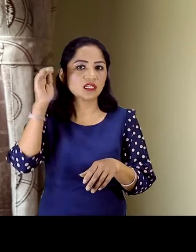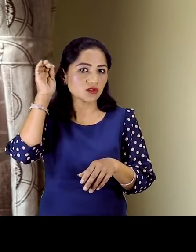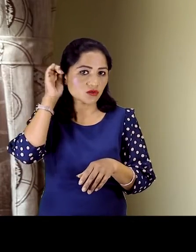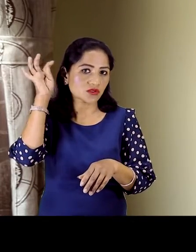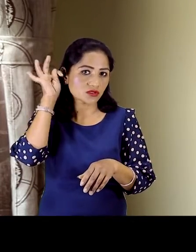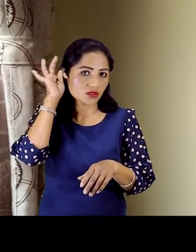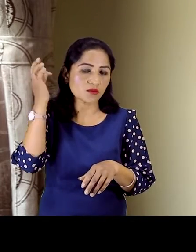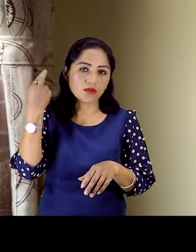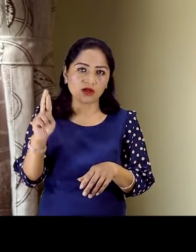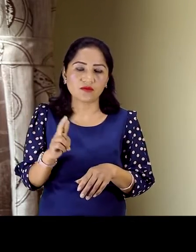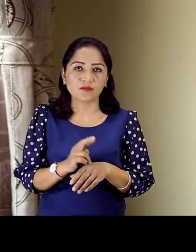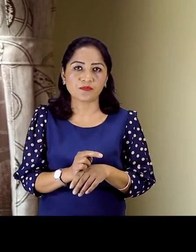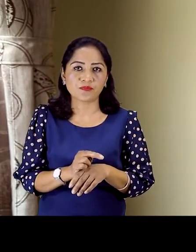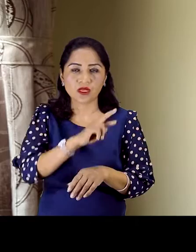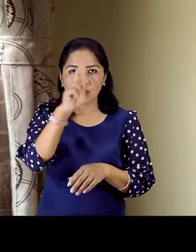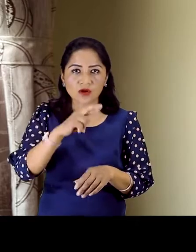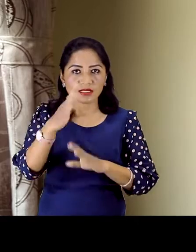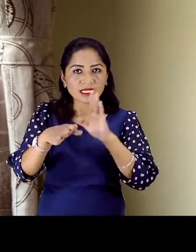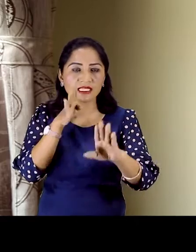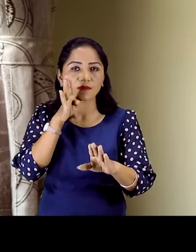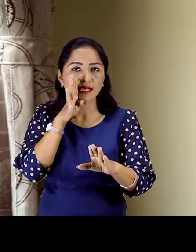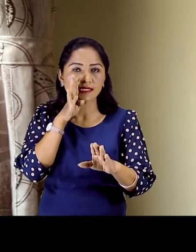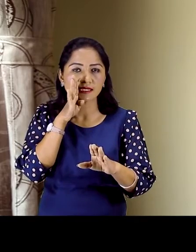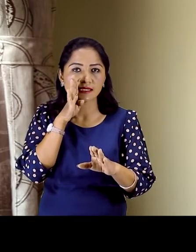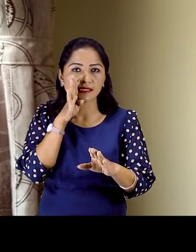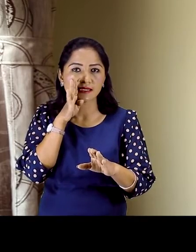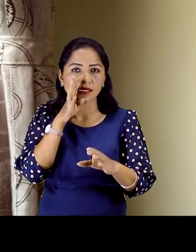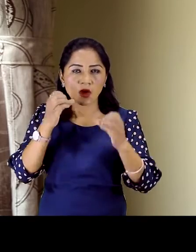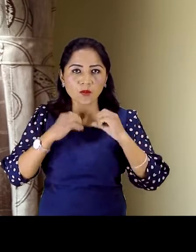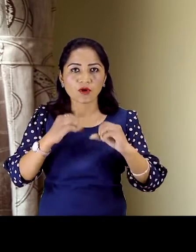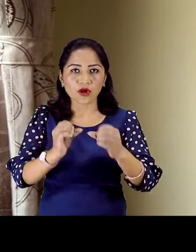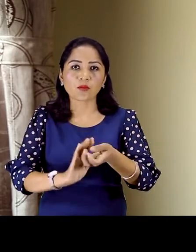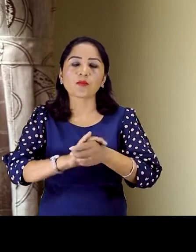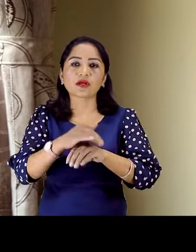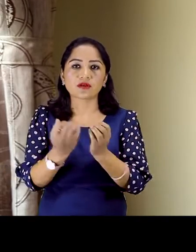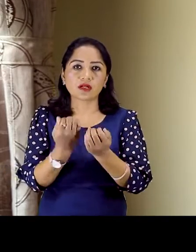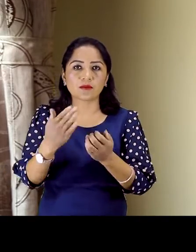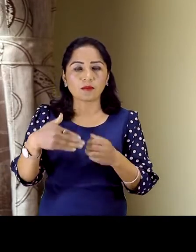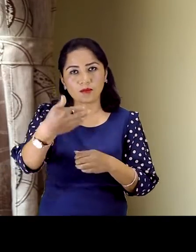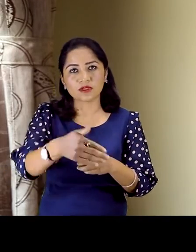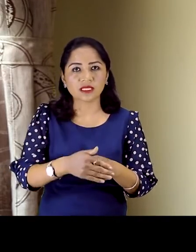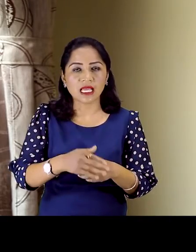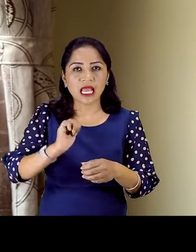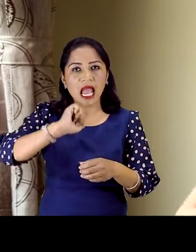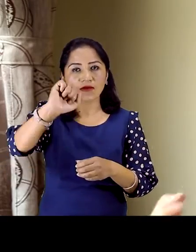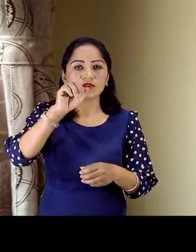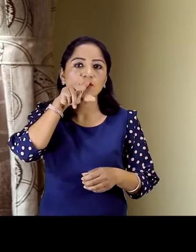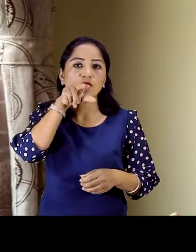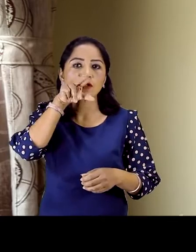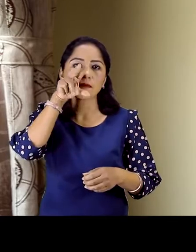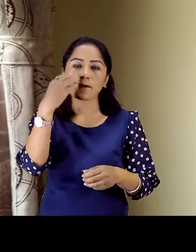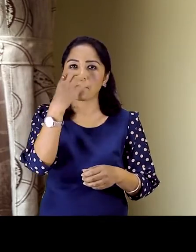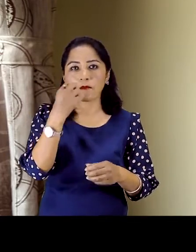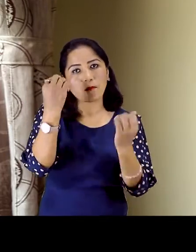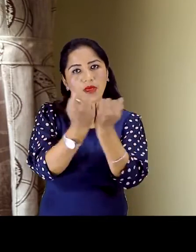हारा फेरी हायको रवा स्पीच यूप्टियू भाहे पर मादी गारी परसी मूट भाहे के